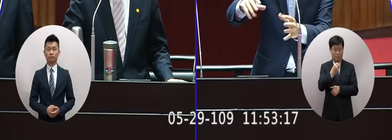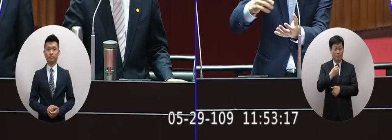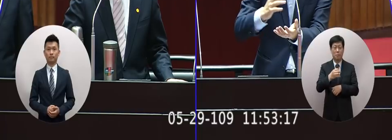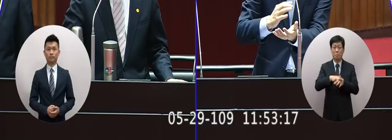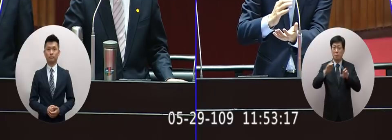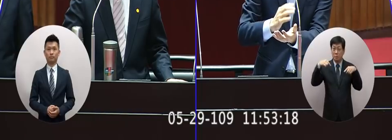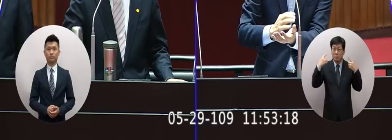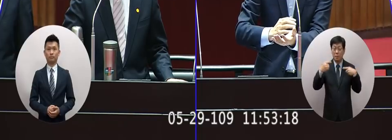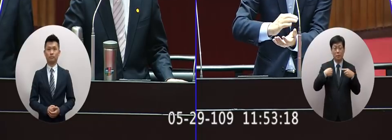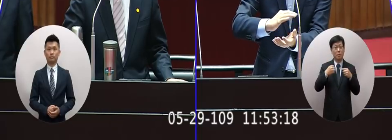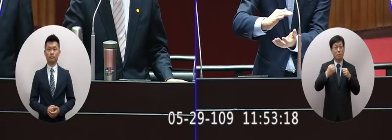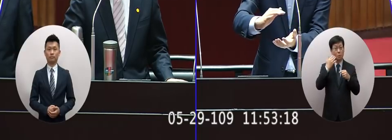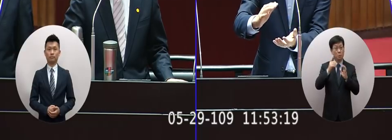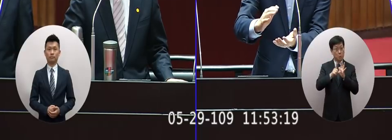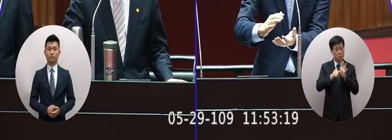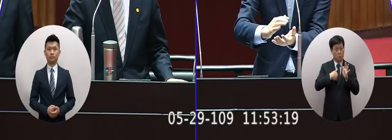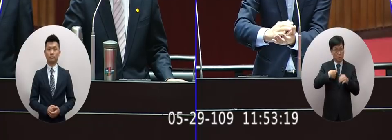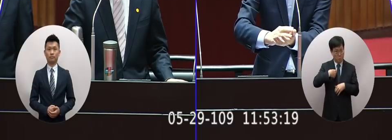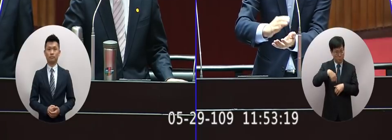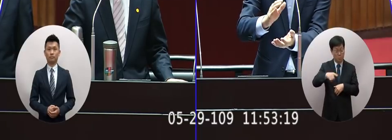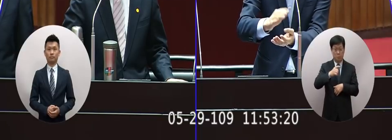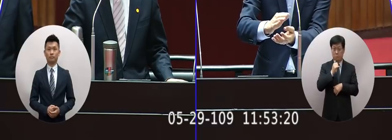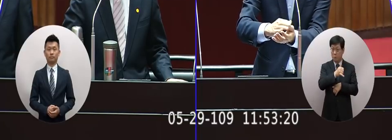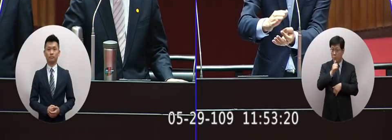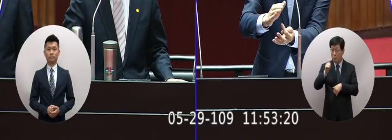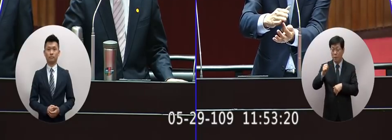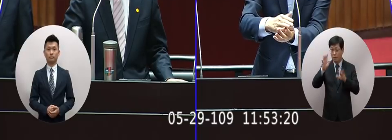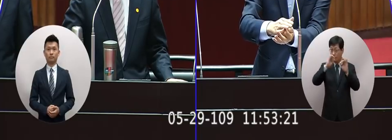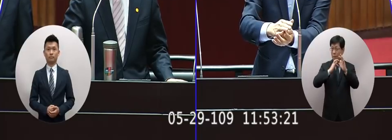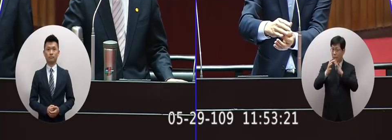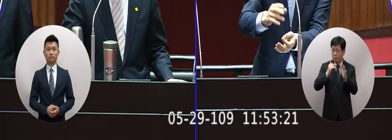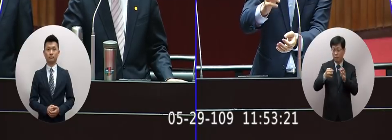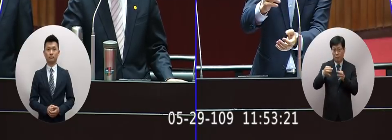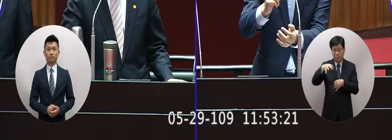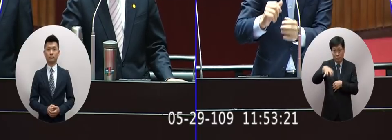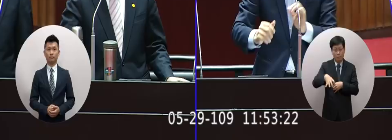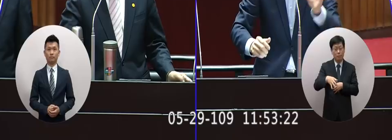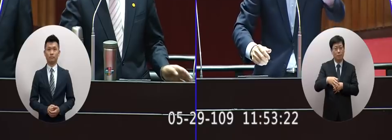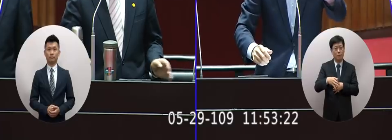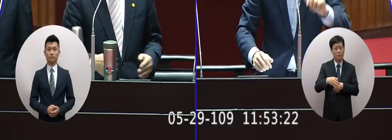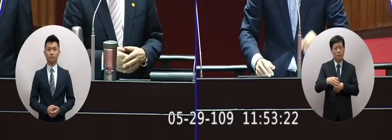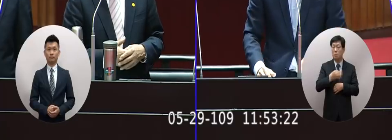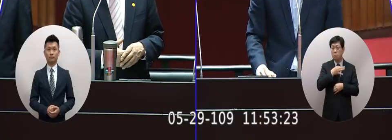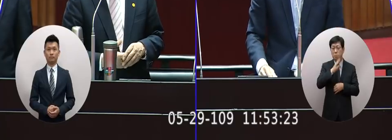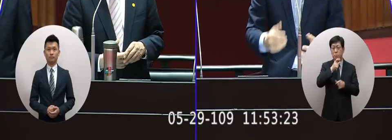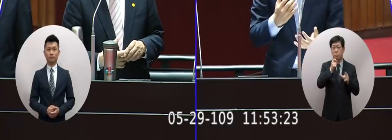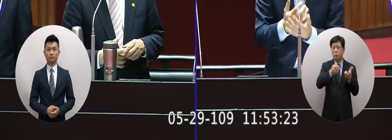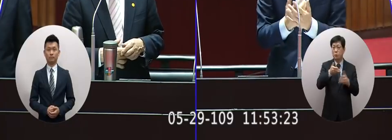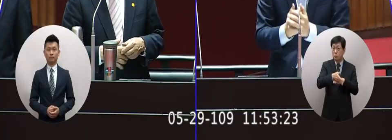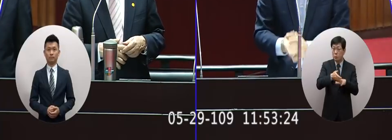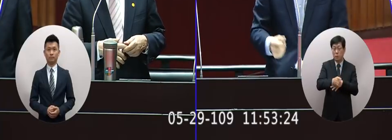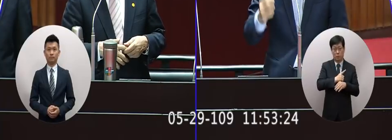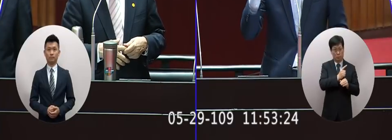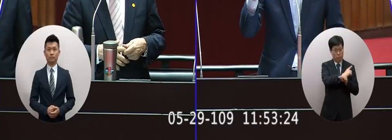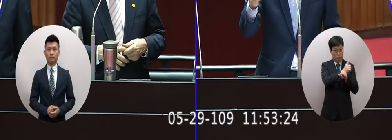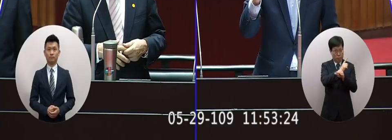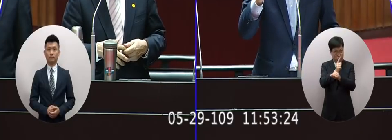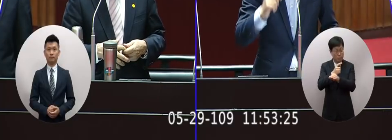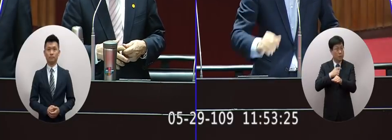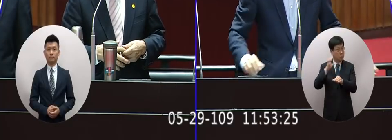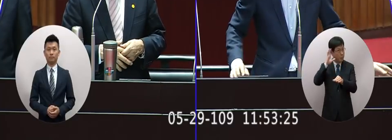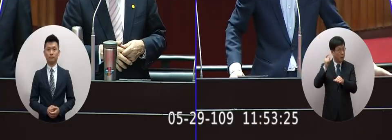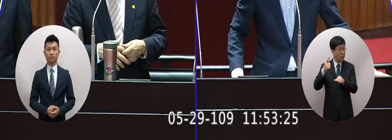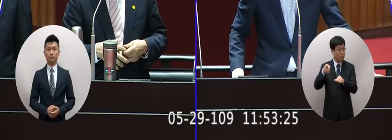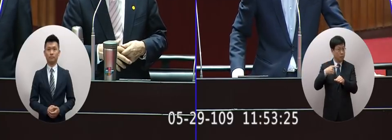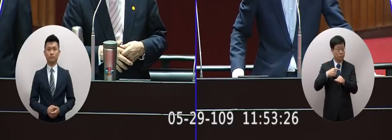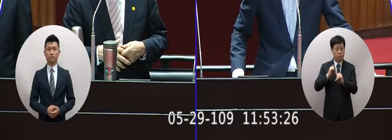或平常有时间，你去基层、去夜市、去商圈，或有时候不要坐公务车，你坐计程车，听